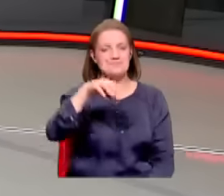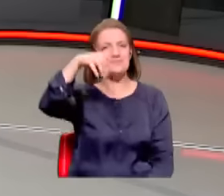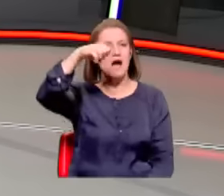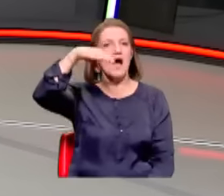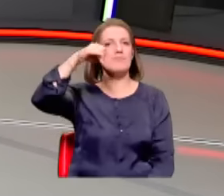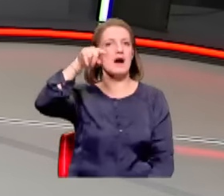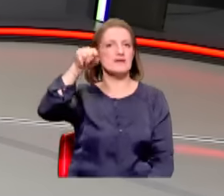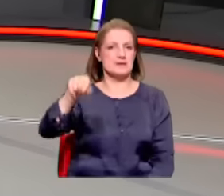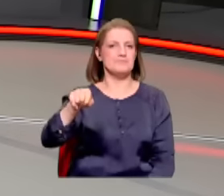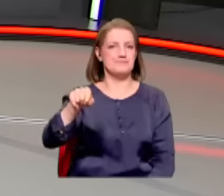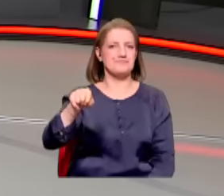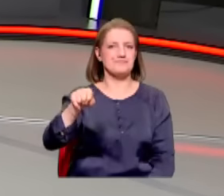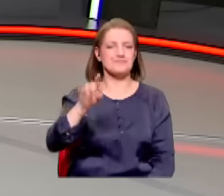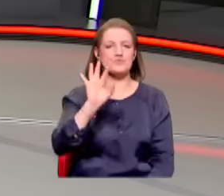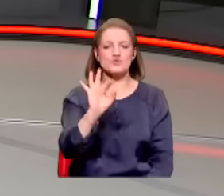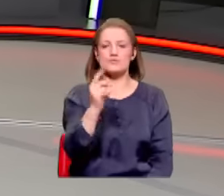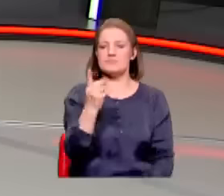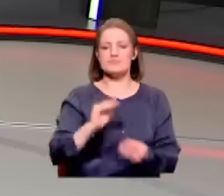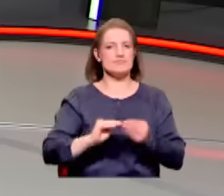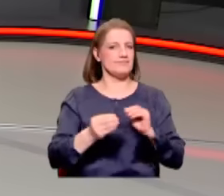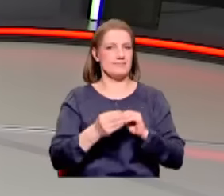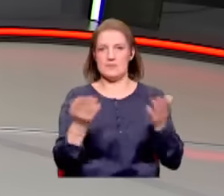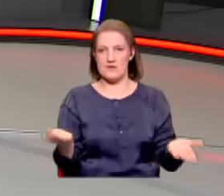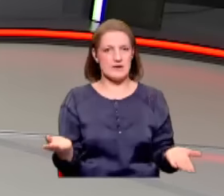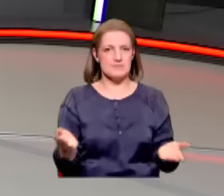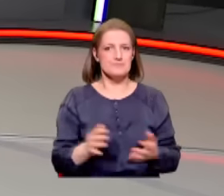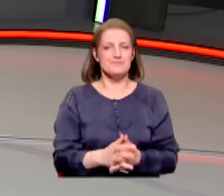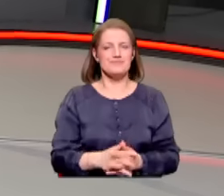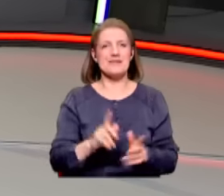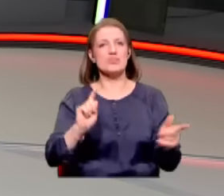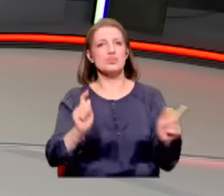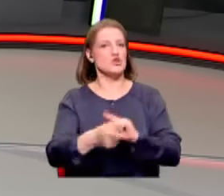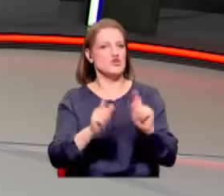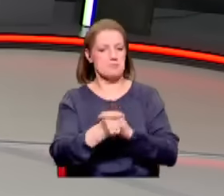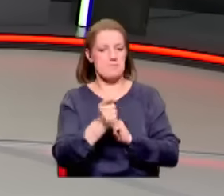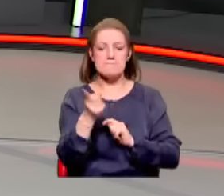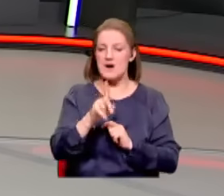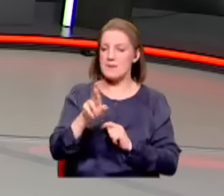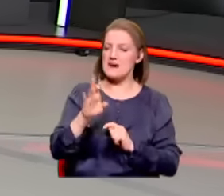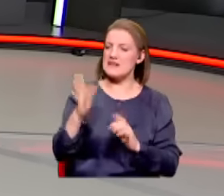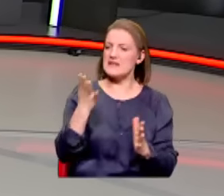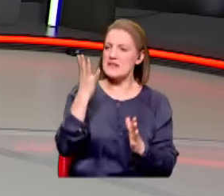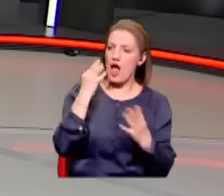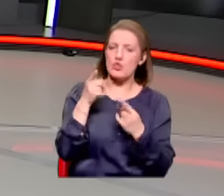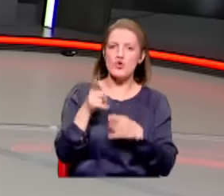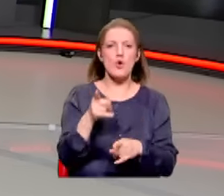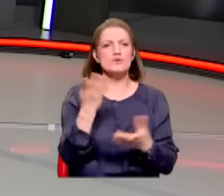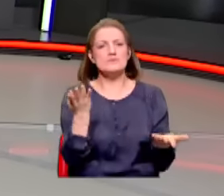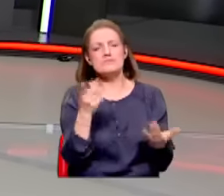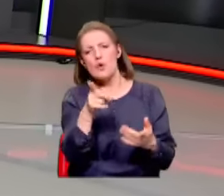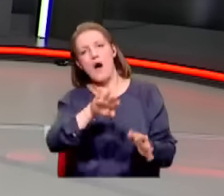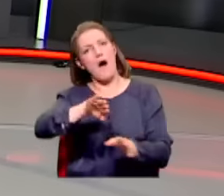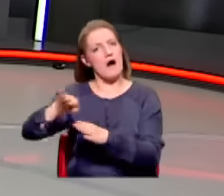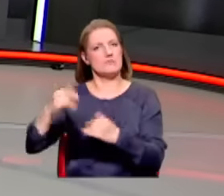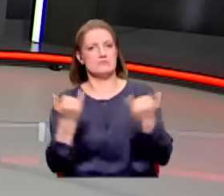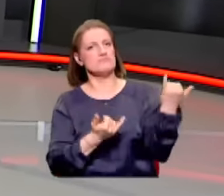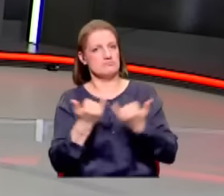Parti'nin şöyle bir meselesi var. Değişimi başka partiler ne kadar anlıyor onu da ayrıca tartışırız